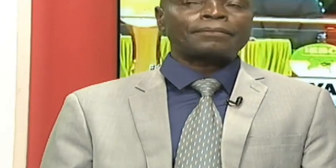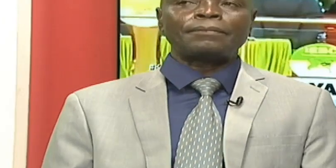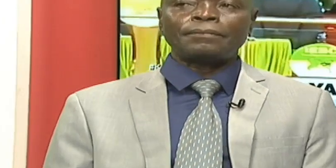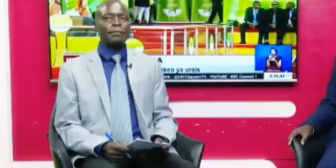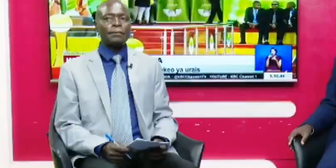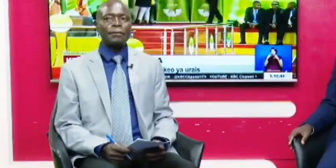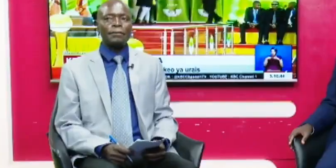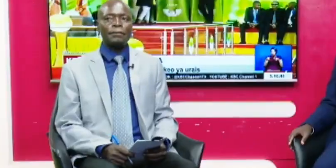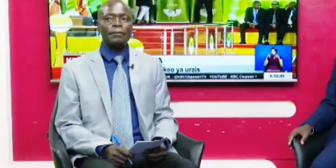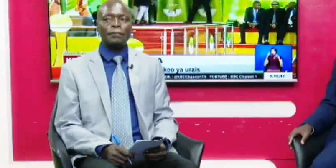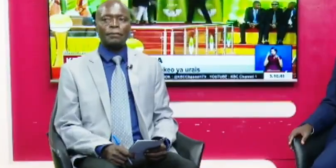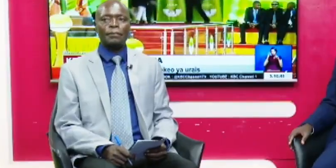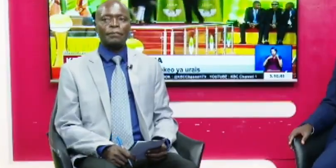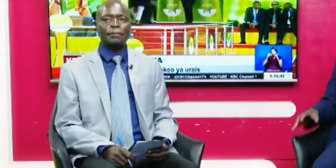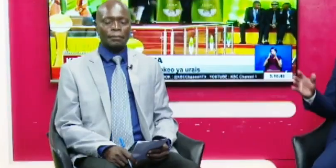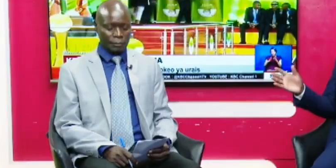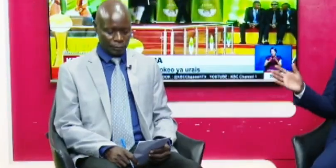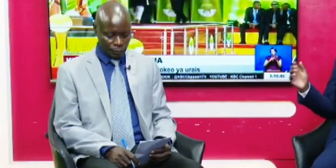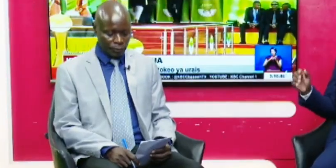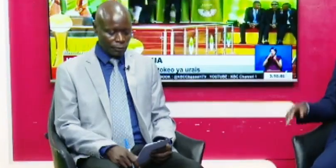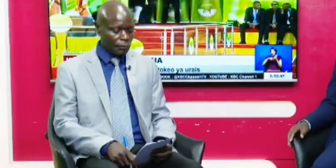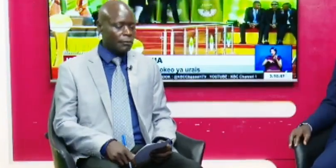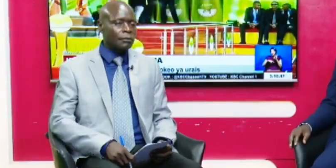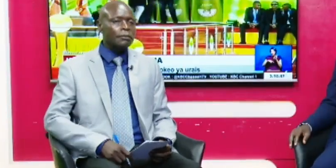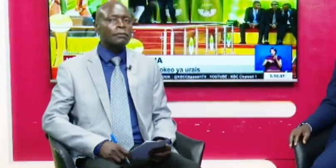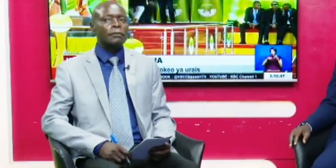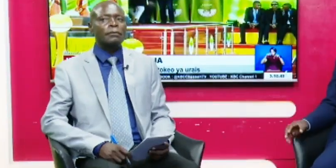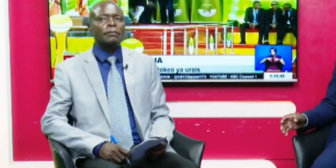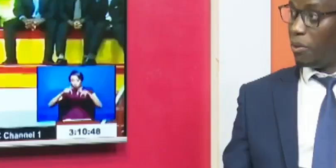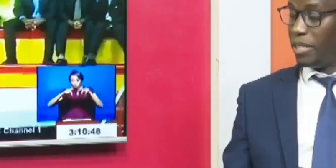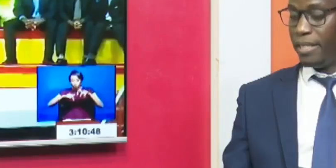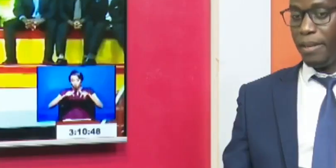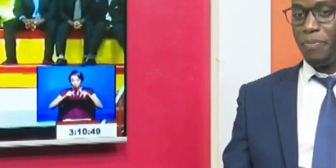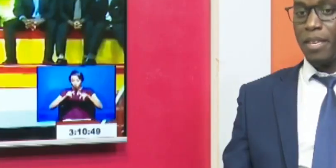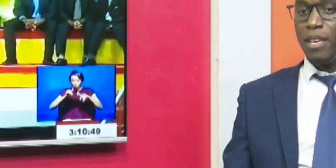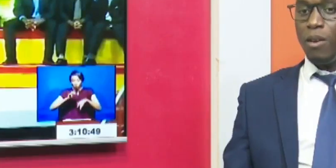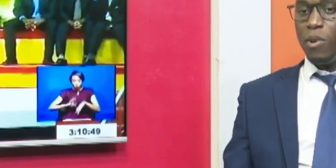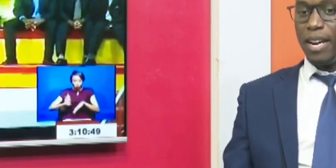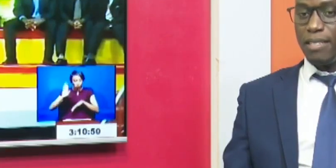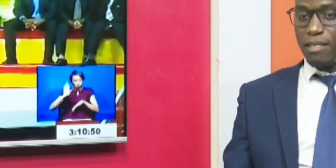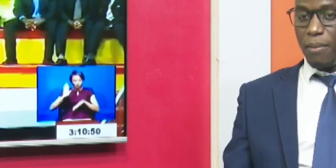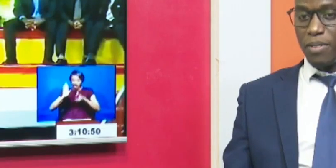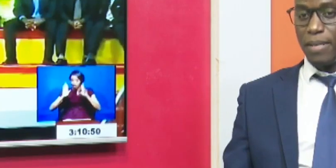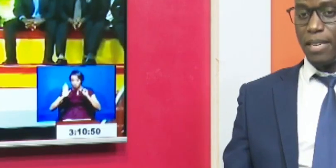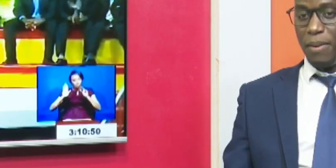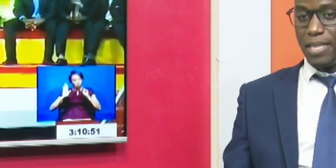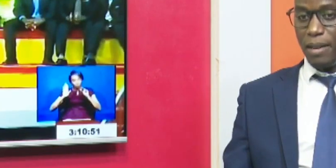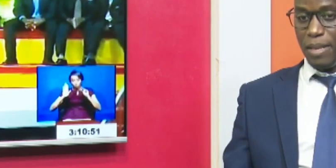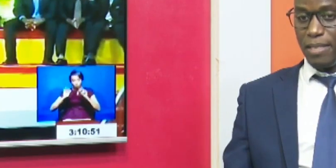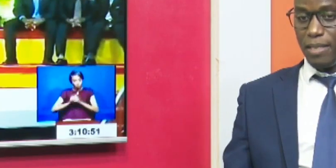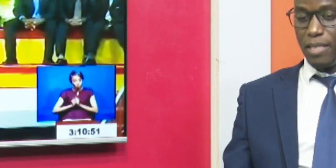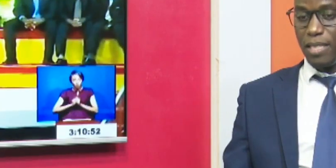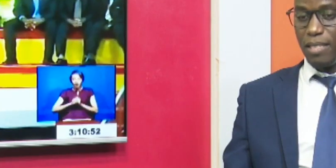nti Uhuru okutandika ku handshake yona je twatandikira okolagana ne Raila Odinga whereas abantu